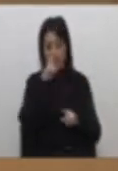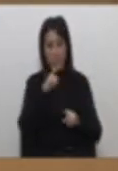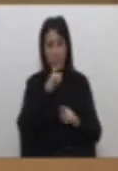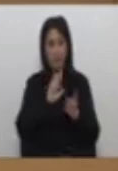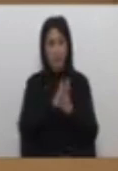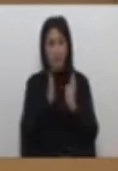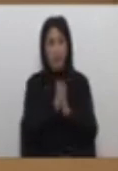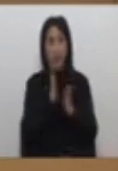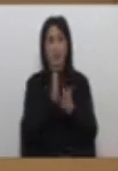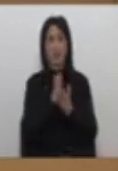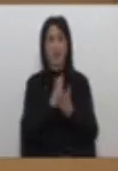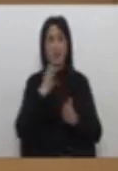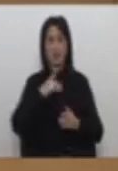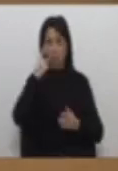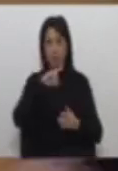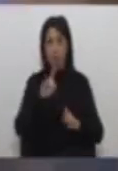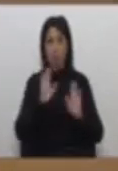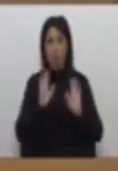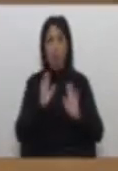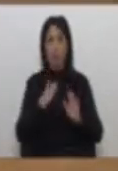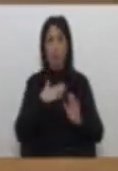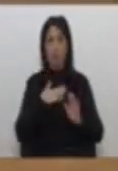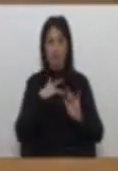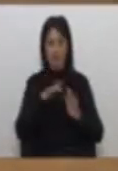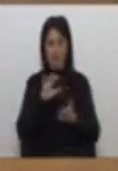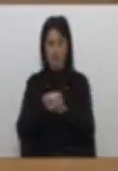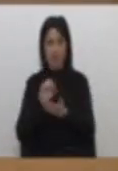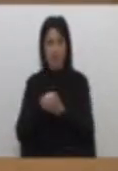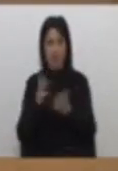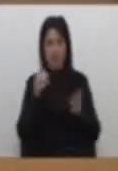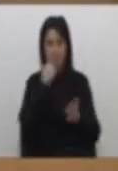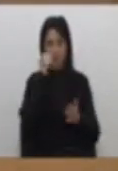მდგომარეობა გვაქვს, იძულებული ვართ, რომ მხოლოდ ჩვენი საქმით დავკავდეთ. დიდი მადლობა ყურადღებისთვის.